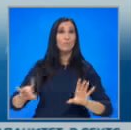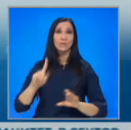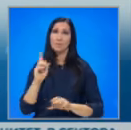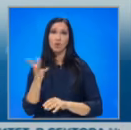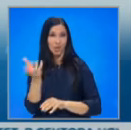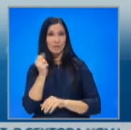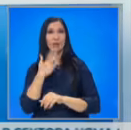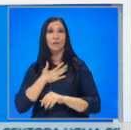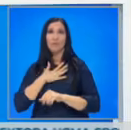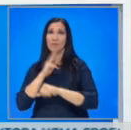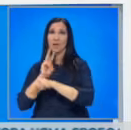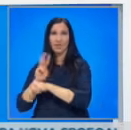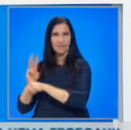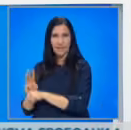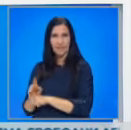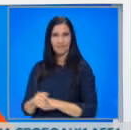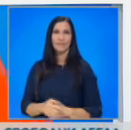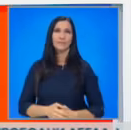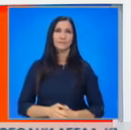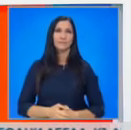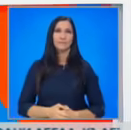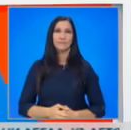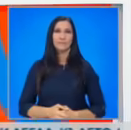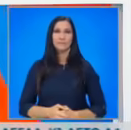да откриете на сайта ни bntnews.bg.